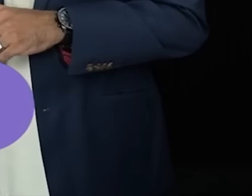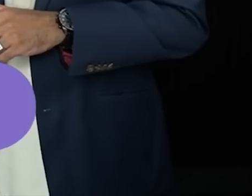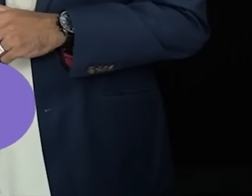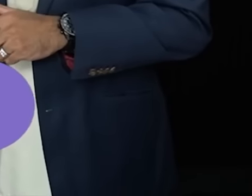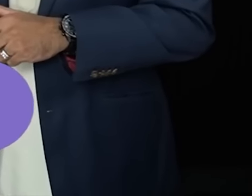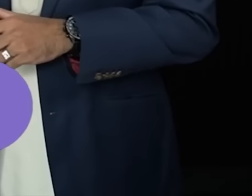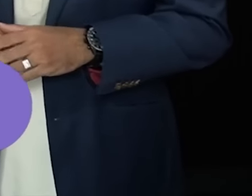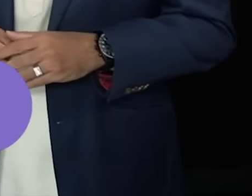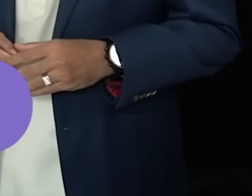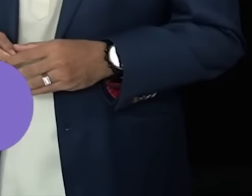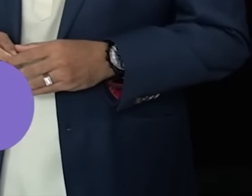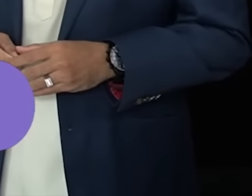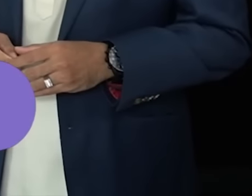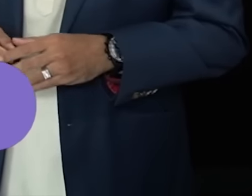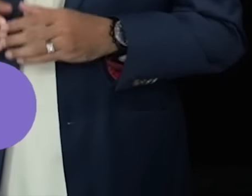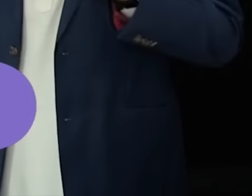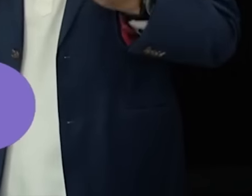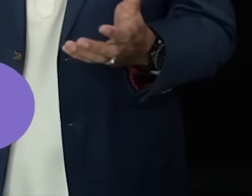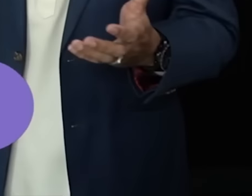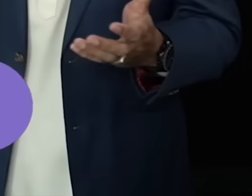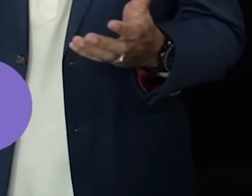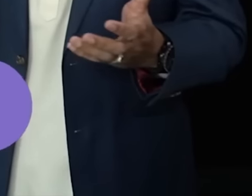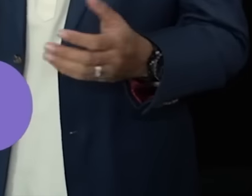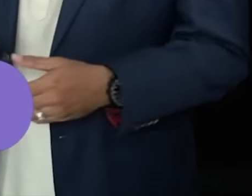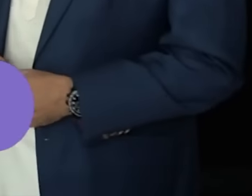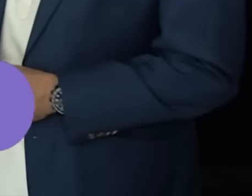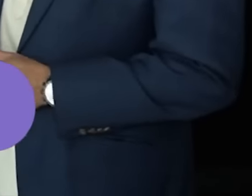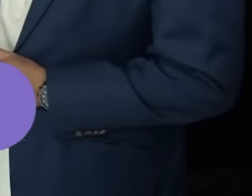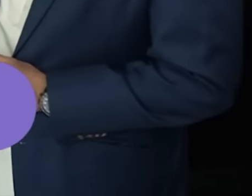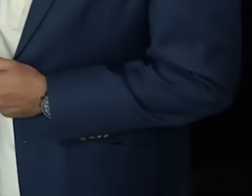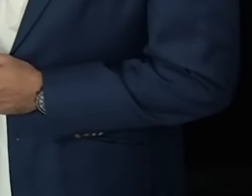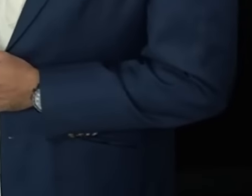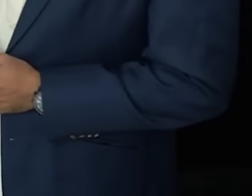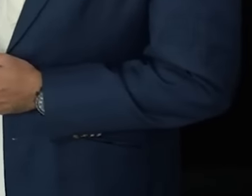149. Quran, Salat, Infaq.